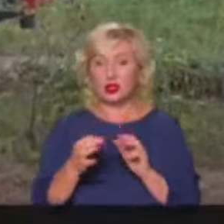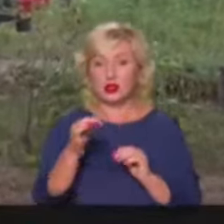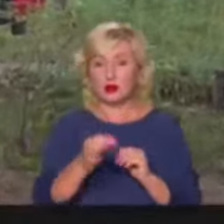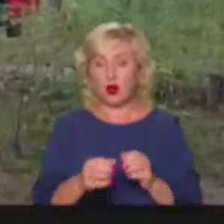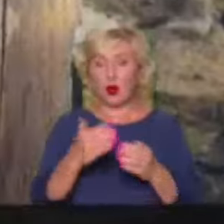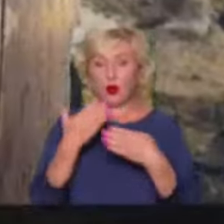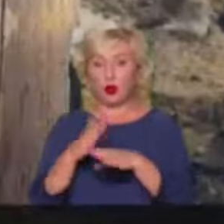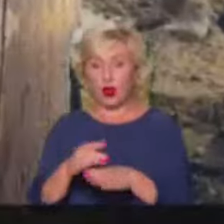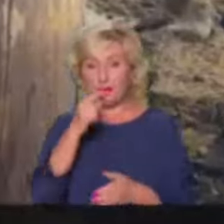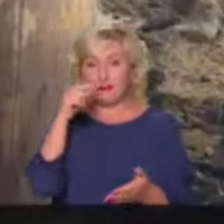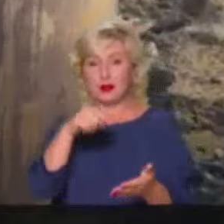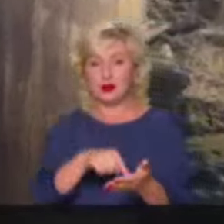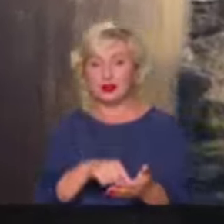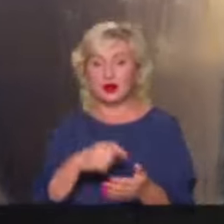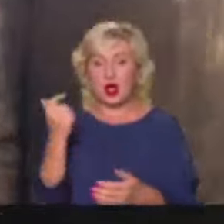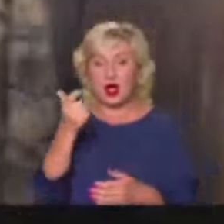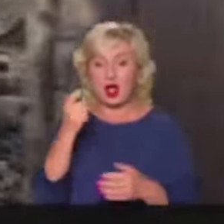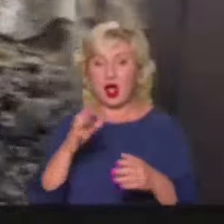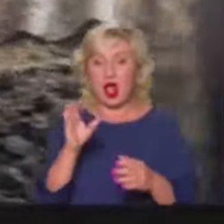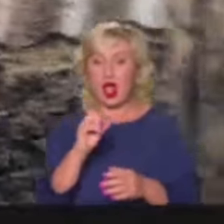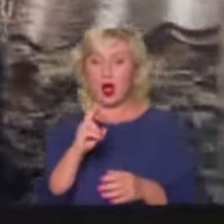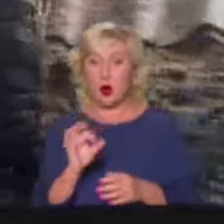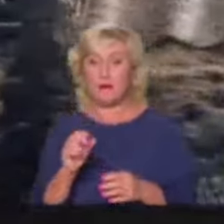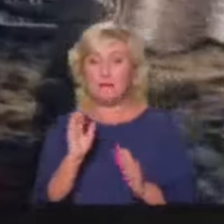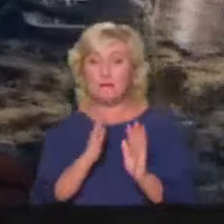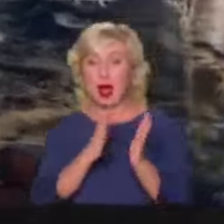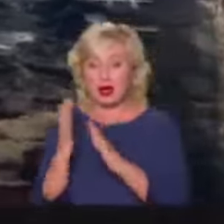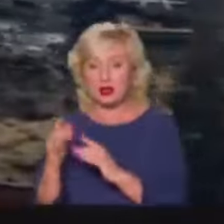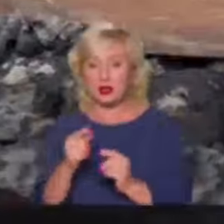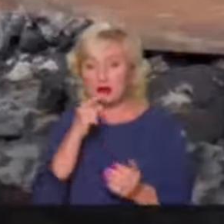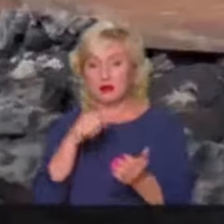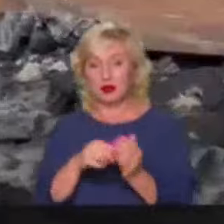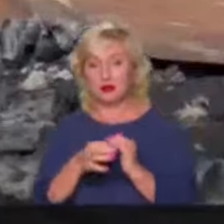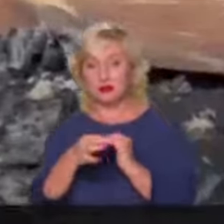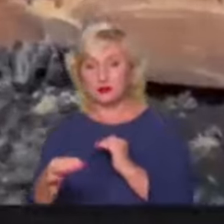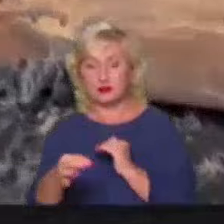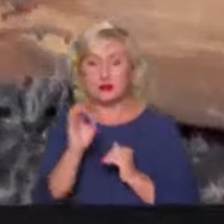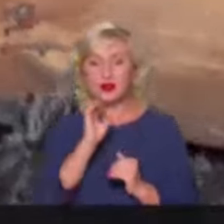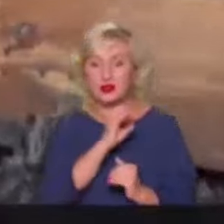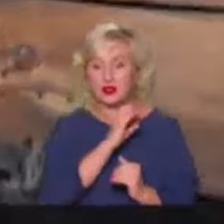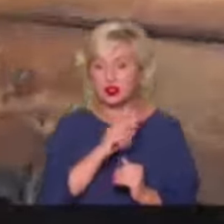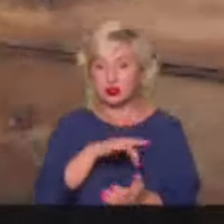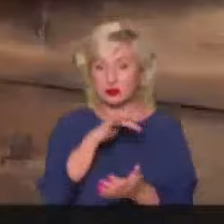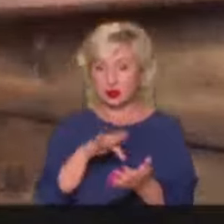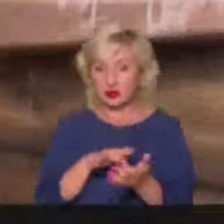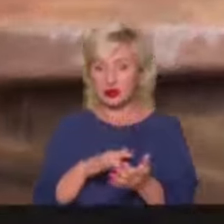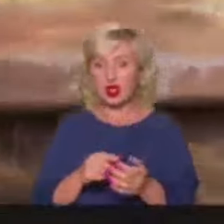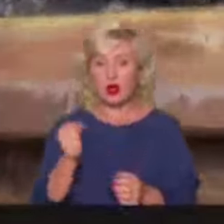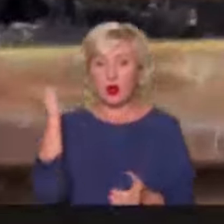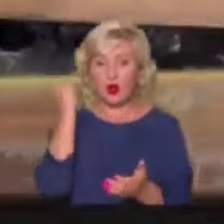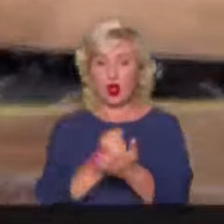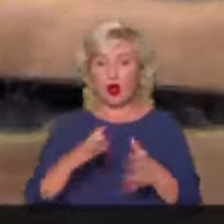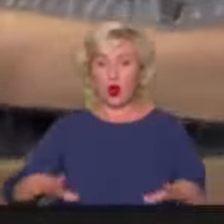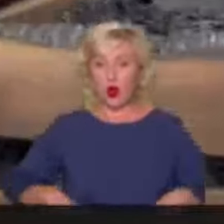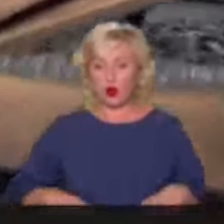уламки поцілили в Харківський екопарк, який розташований на північній околиці міста. Уламки влучили у конюшню. У